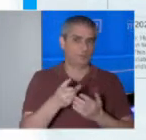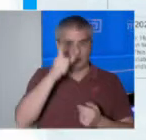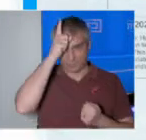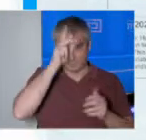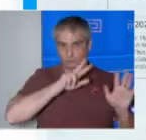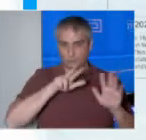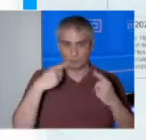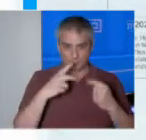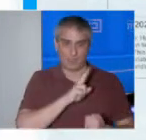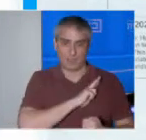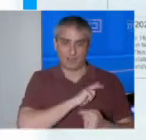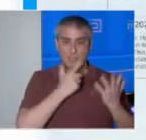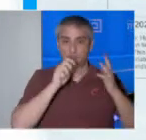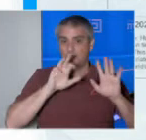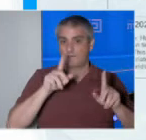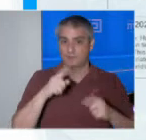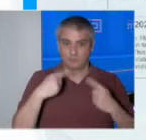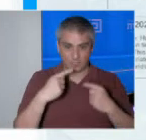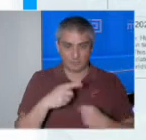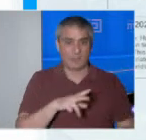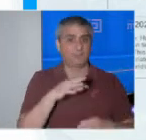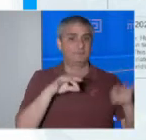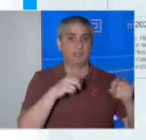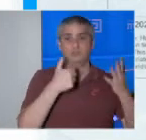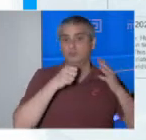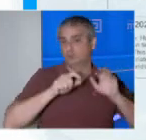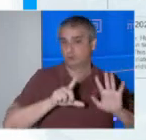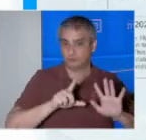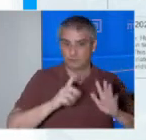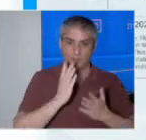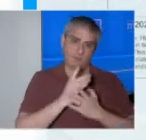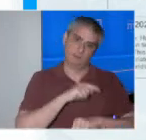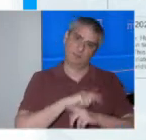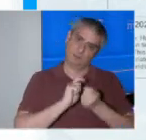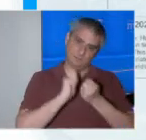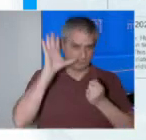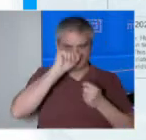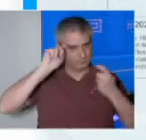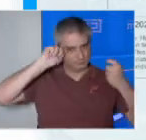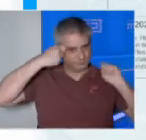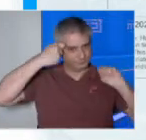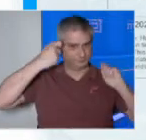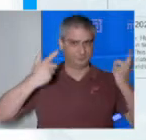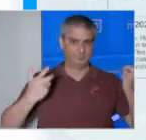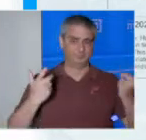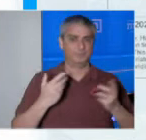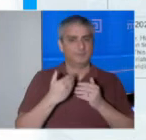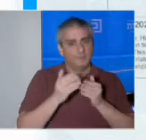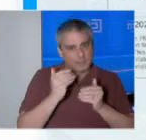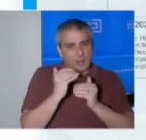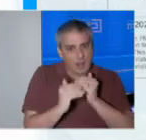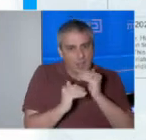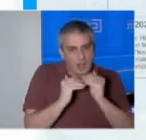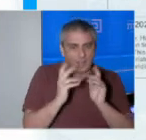גרמניה, 88 ימים. אנגליה, 79. ספרד, 67 ימים. הגיע הזמן להחליף דיסקט.